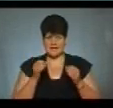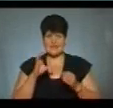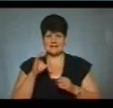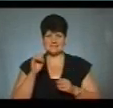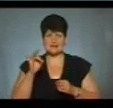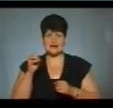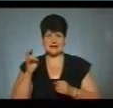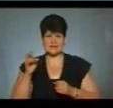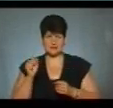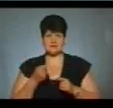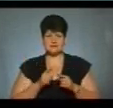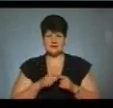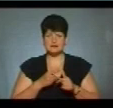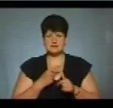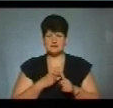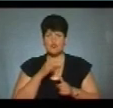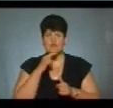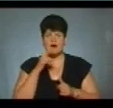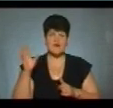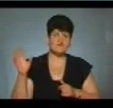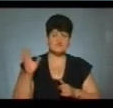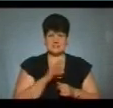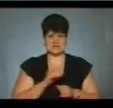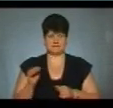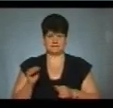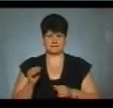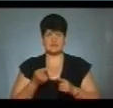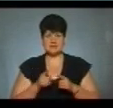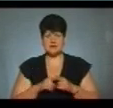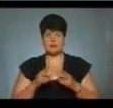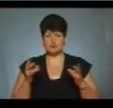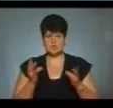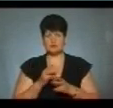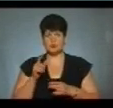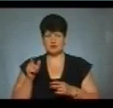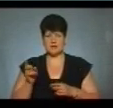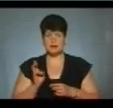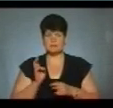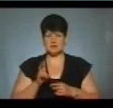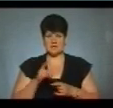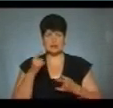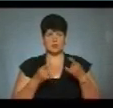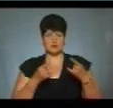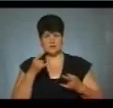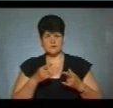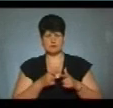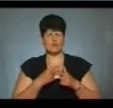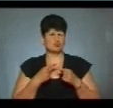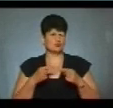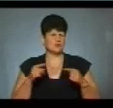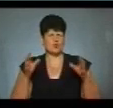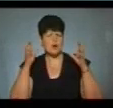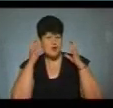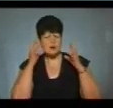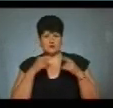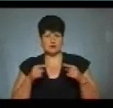Сирена, так. Цей сигнал називається «Увага всім». Тобто потрібно людині підійти до телевізору або до радіо,